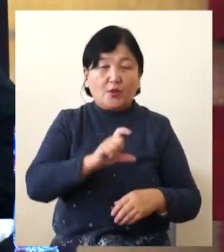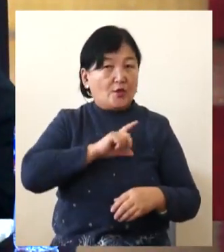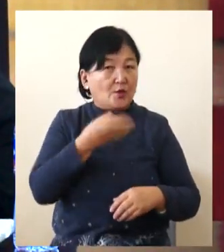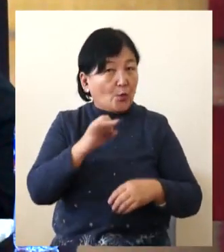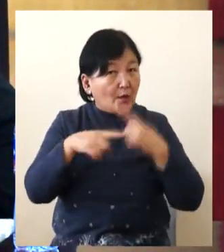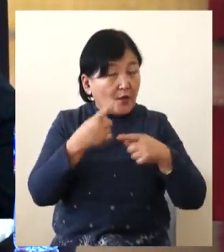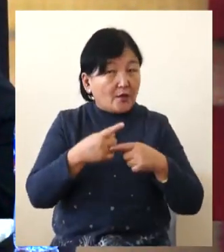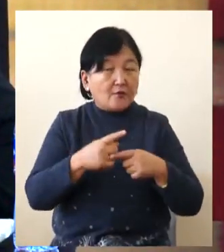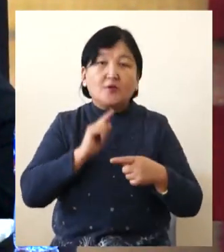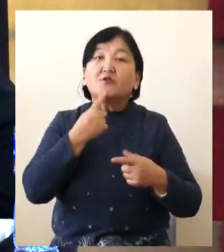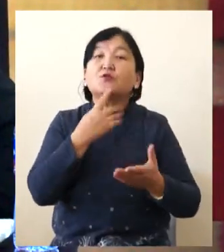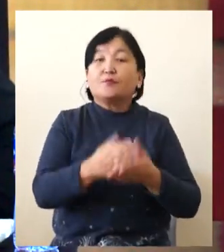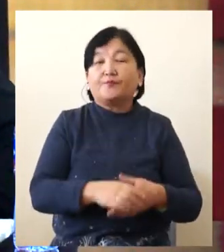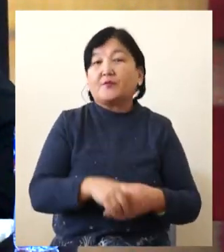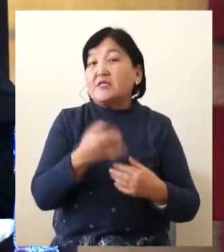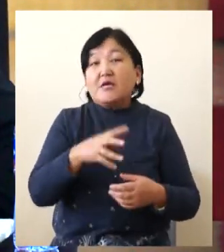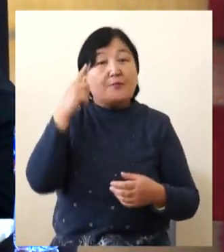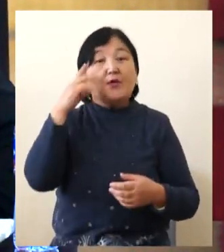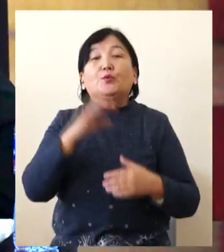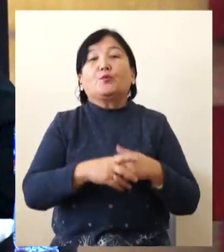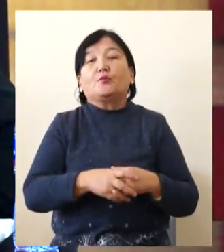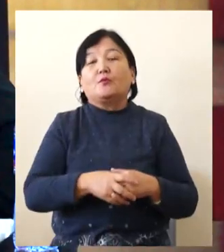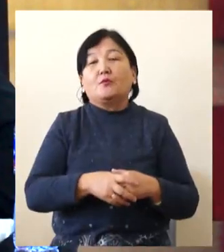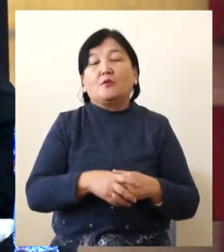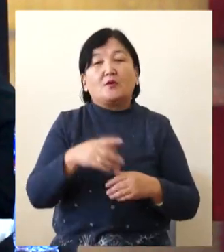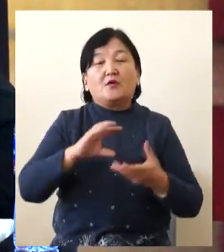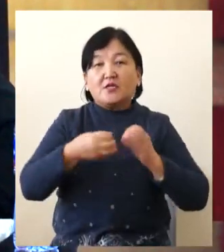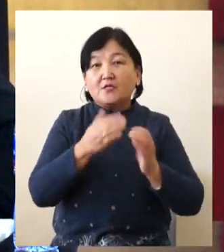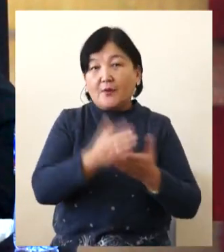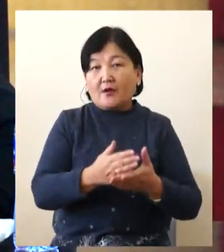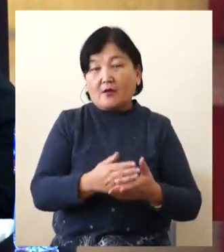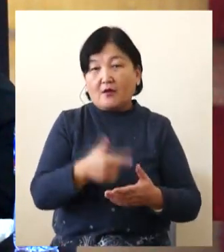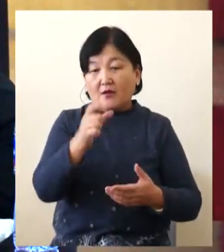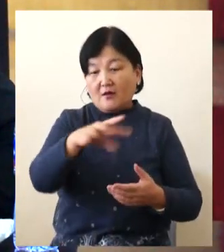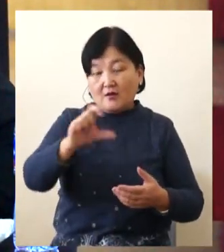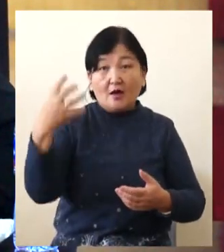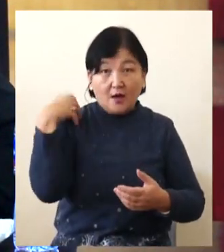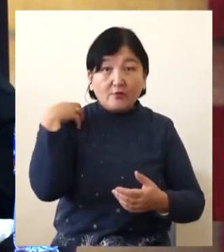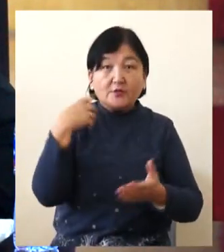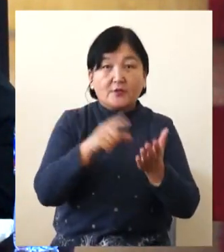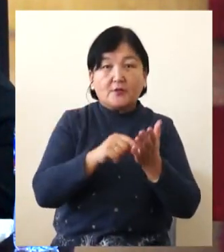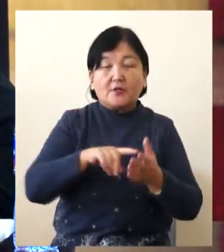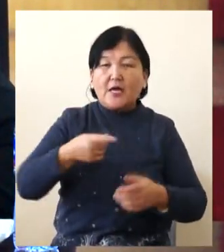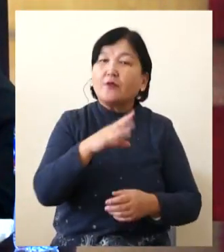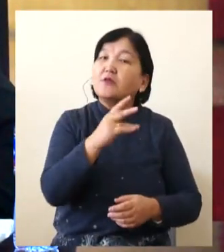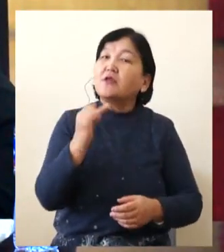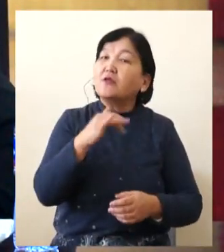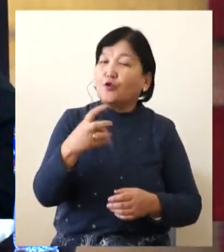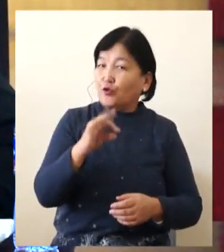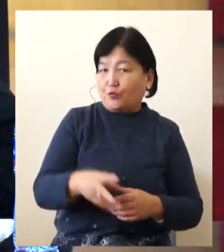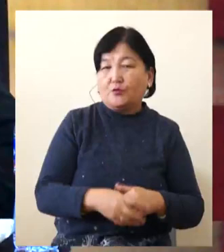бол хэцүү. Зарим мэдхгүй тэрийг хийсэн байгаа. Гэтэл хариуцлага үлээх хэрэгтэй. Ягагт нийтийн хөрөнгө учраас.